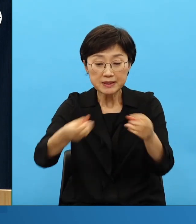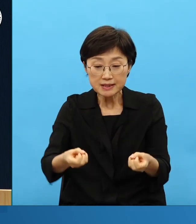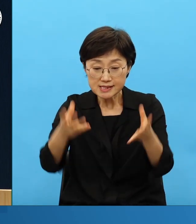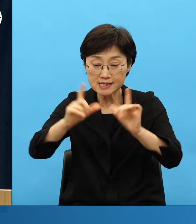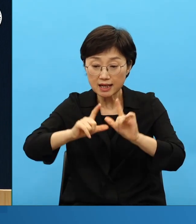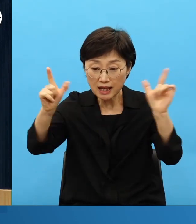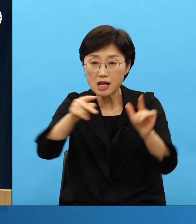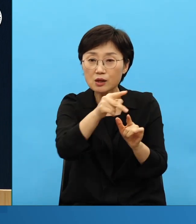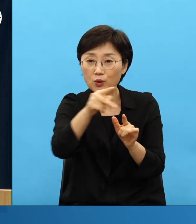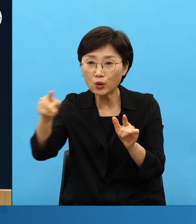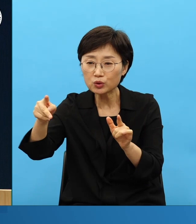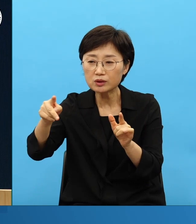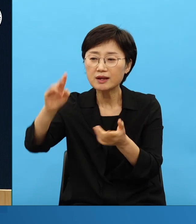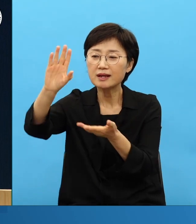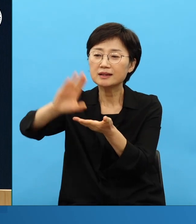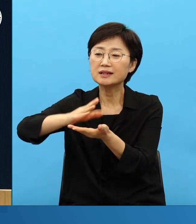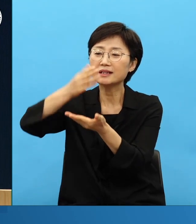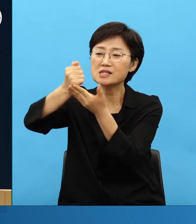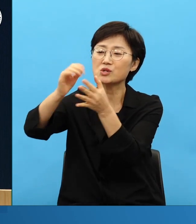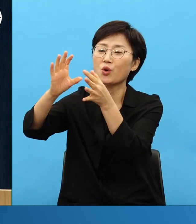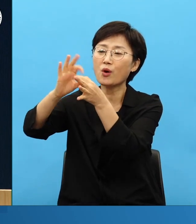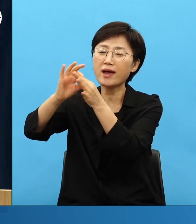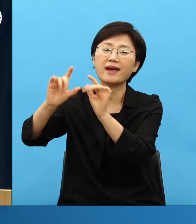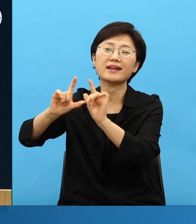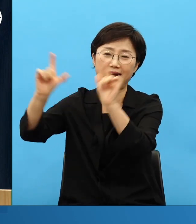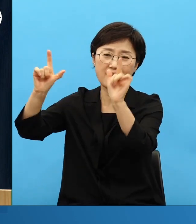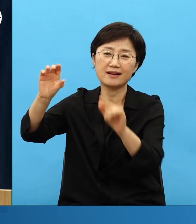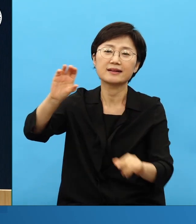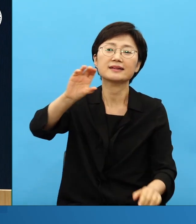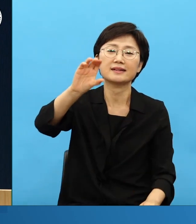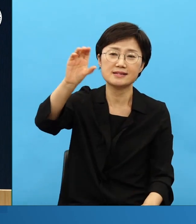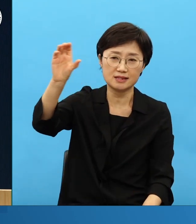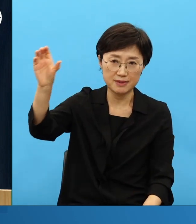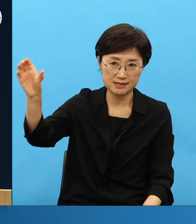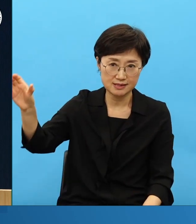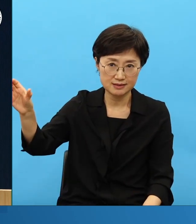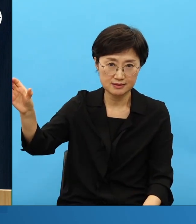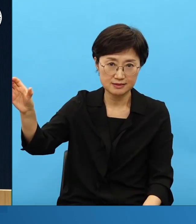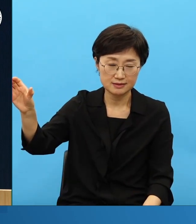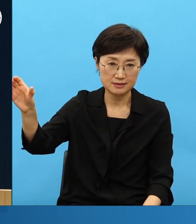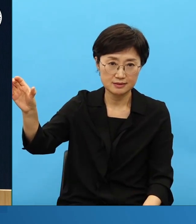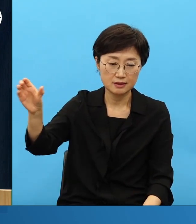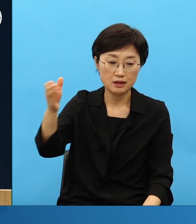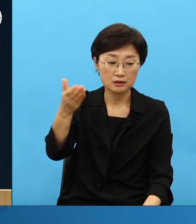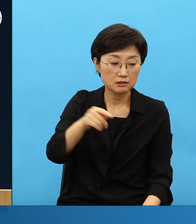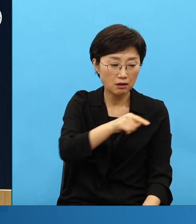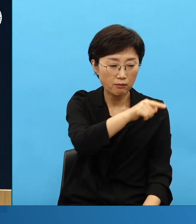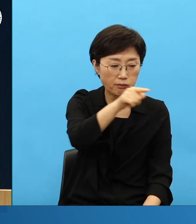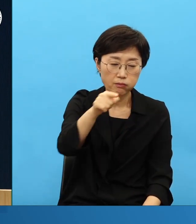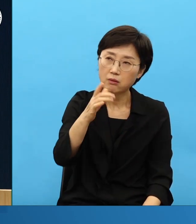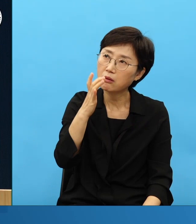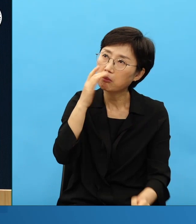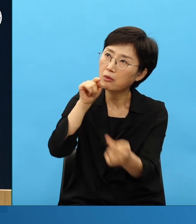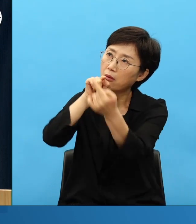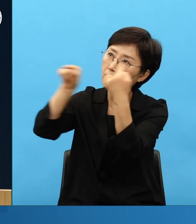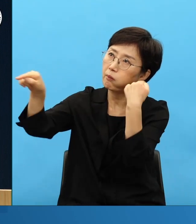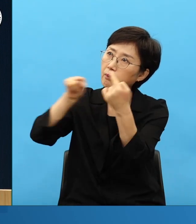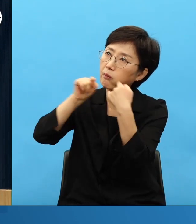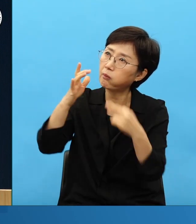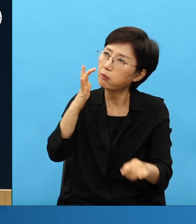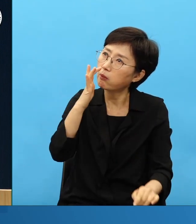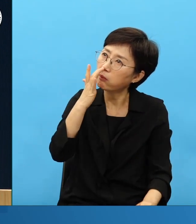too is 그날이 Christmas. 그리스도의 날이에요. Because it is the day of 그렇죠. Christ, is it not? 못 깨달아. But people could not realize. 죽어도